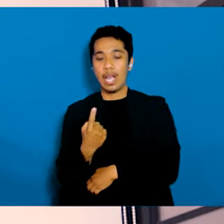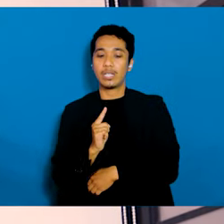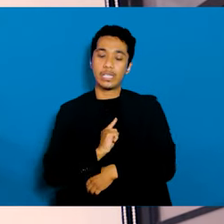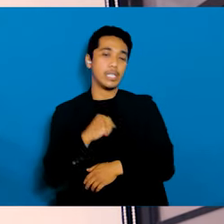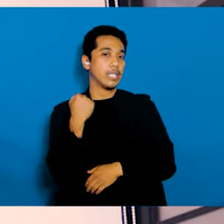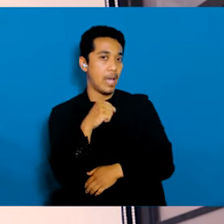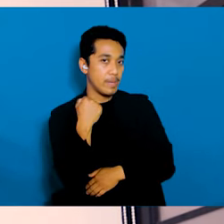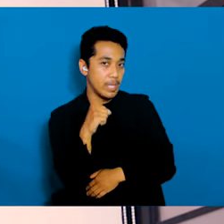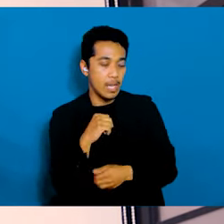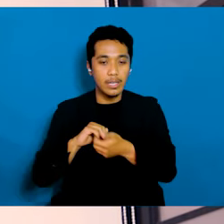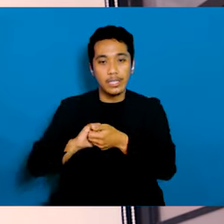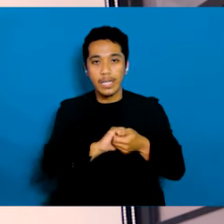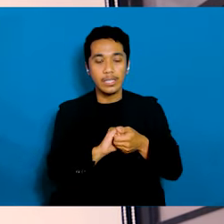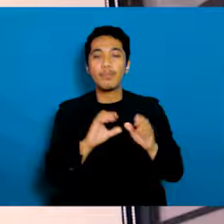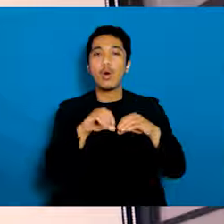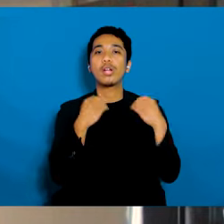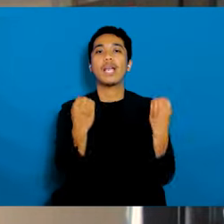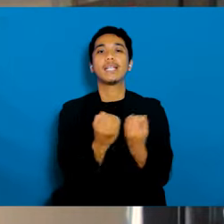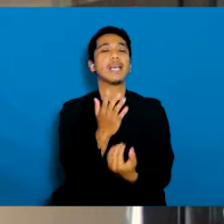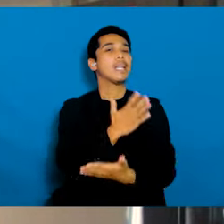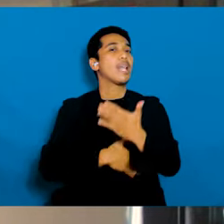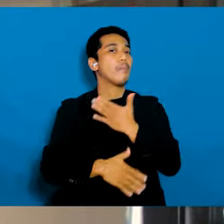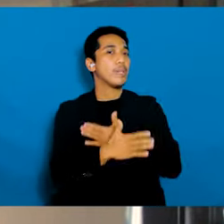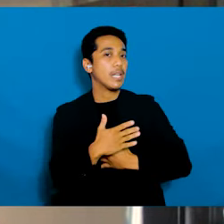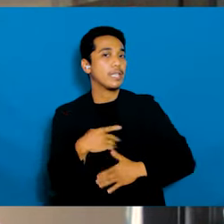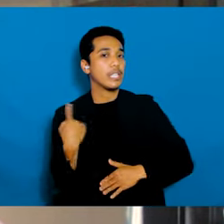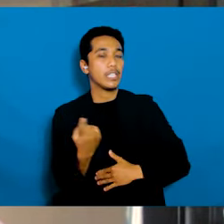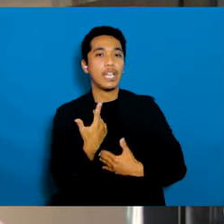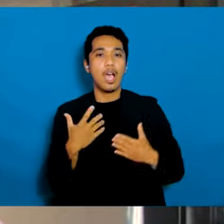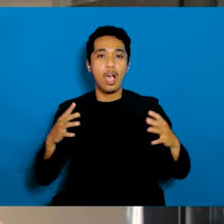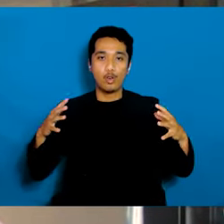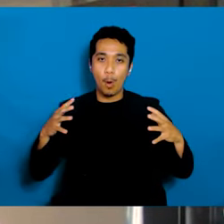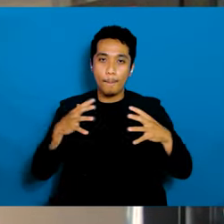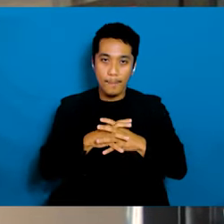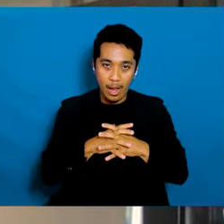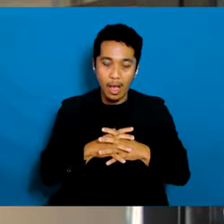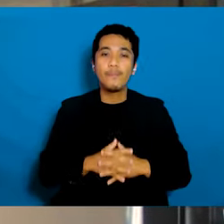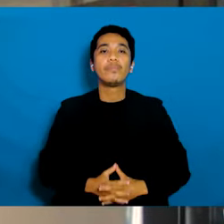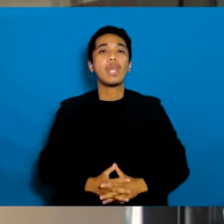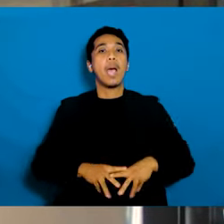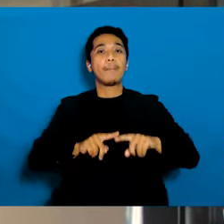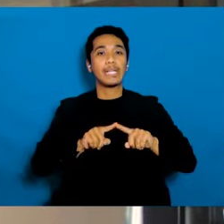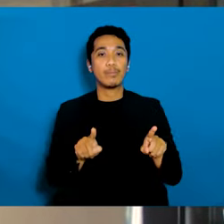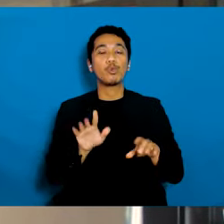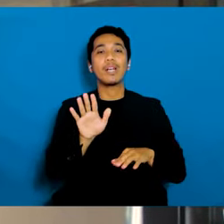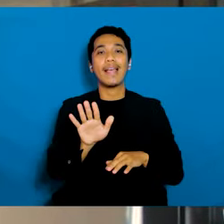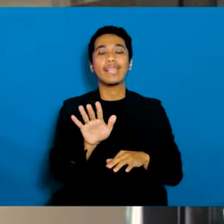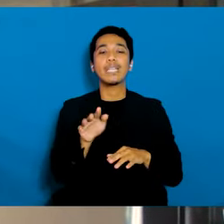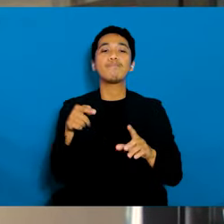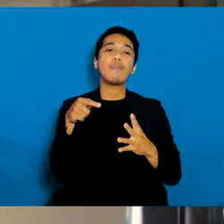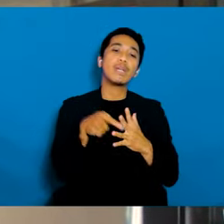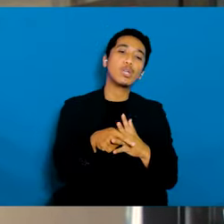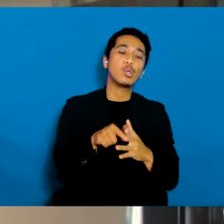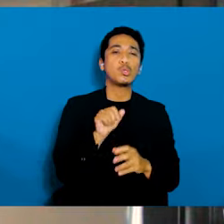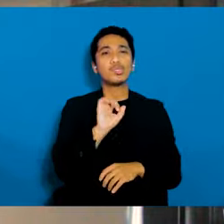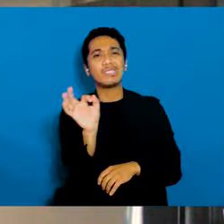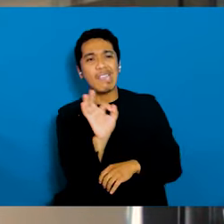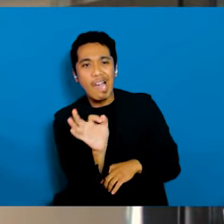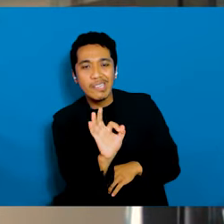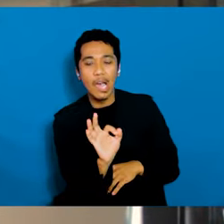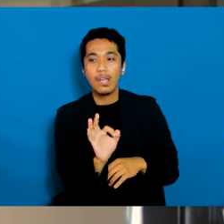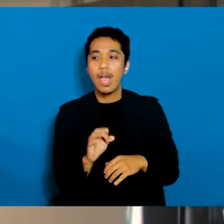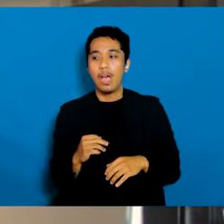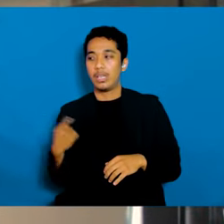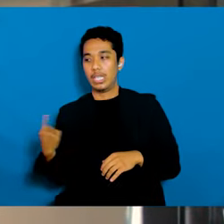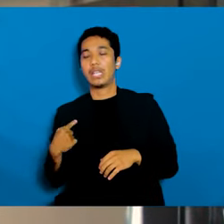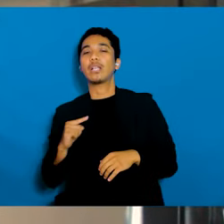kita tidak bisa melakukan sendiri. Kerjasama dari organisasi penyandang disabilitas, kita harus kompak. Kalaupun nanti penyelenggara pemilu